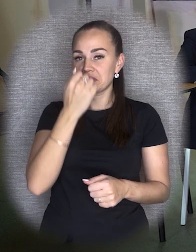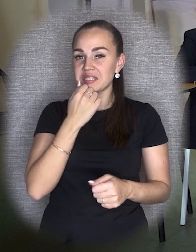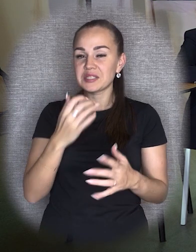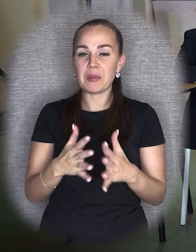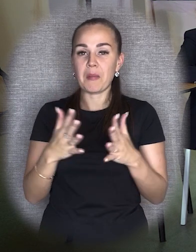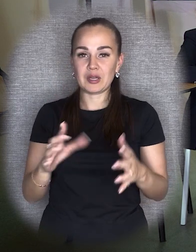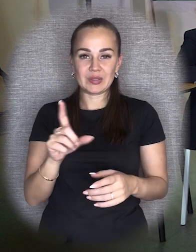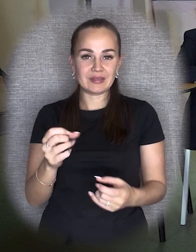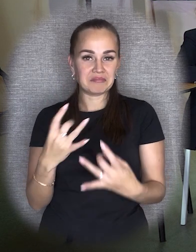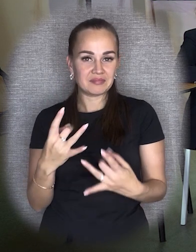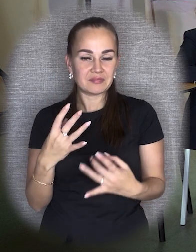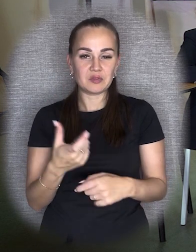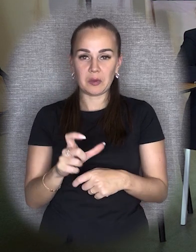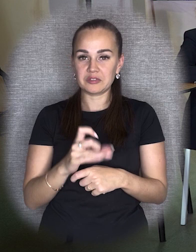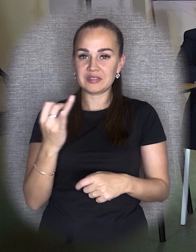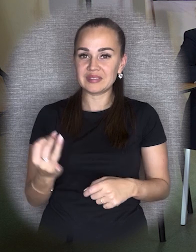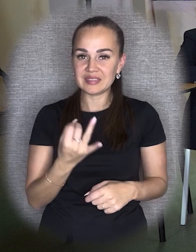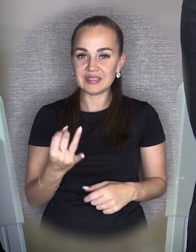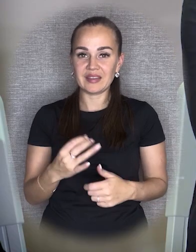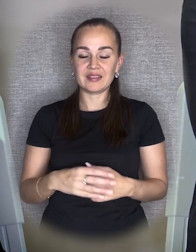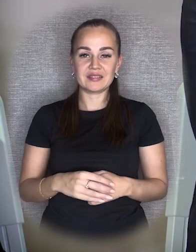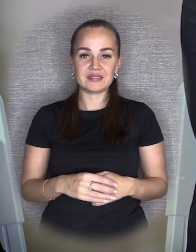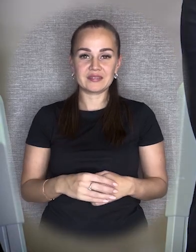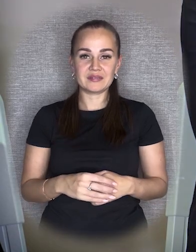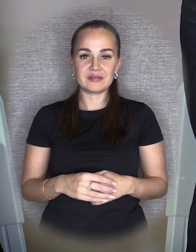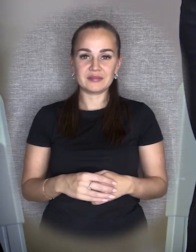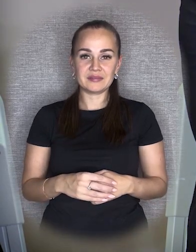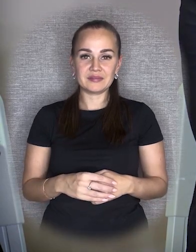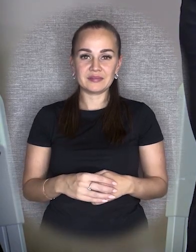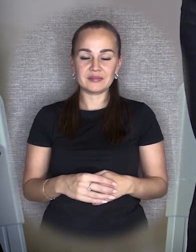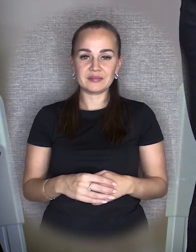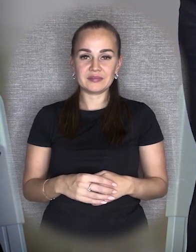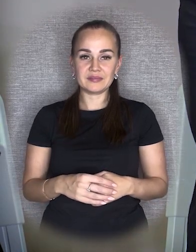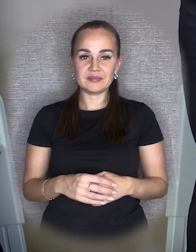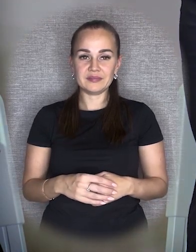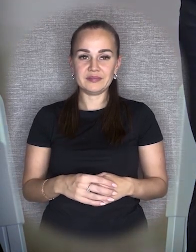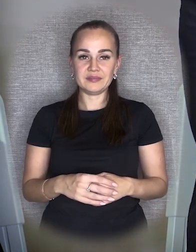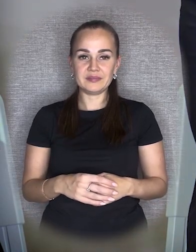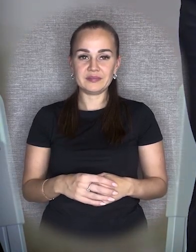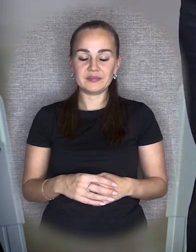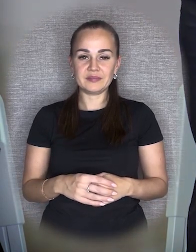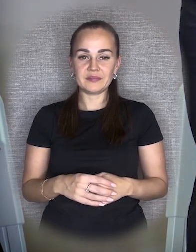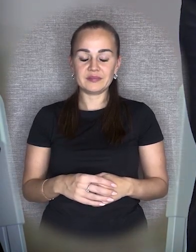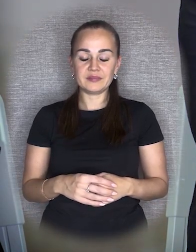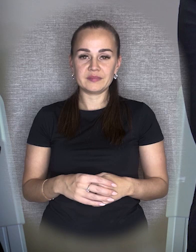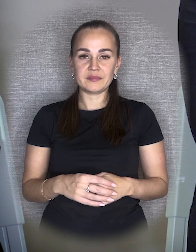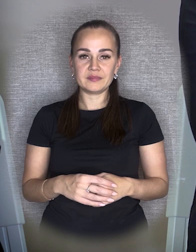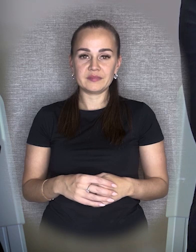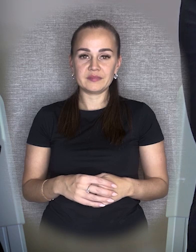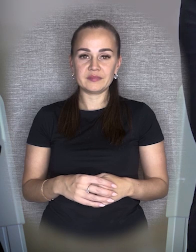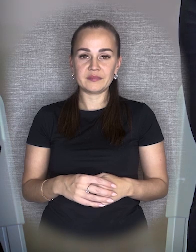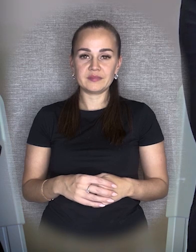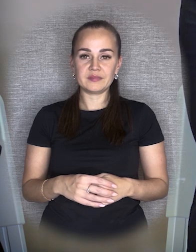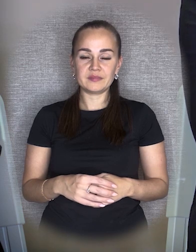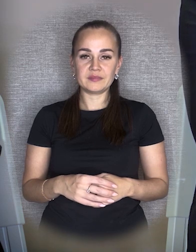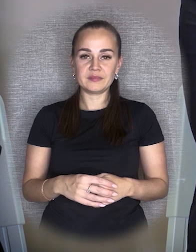спасибо. Я думаю, что это, конечно, какой-то по счету отлив, не знаю, второй, третий, первый.